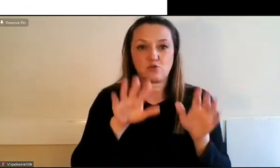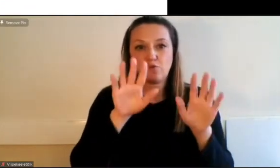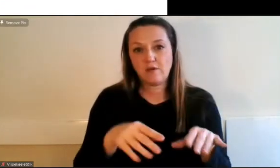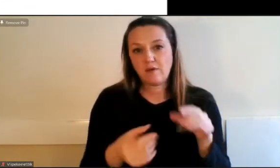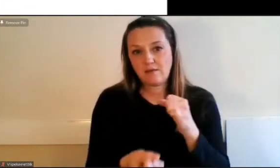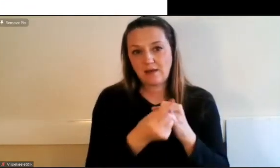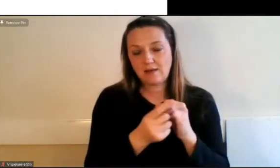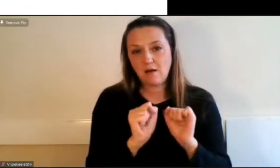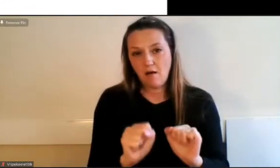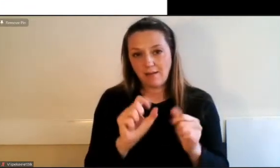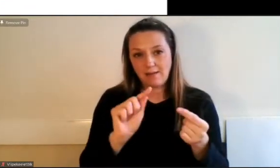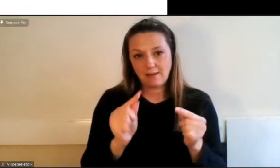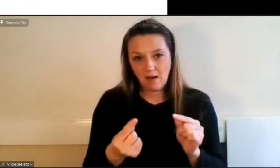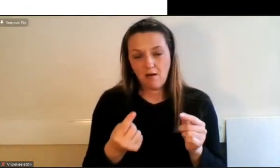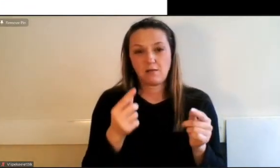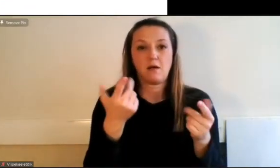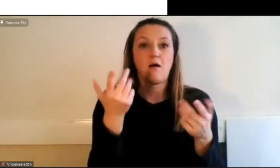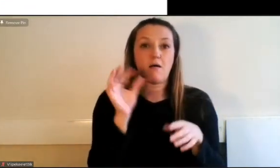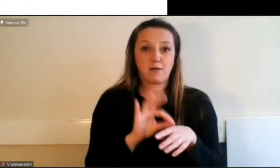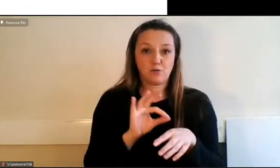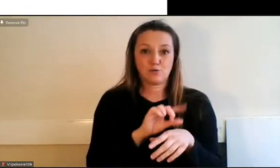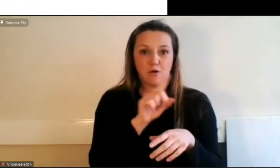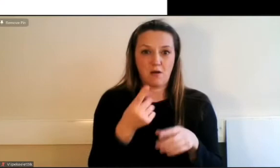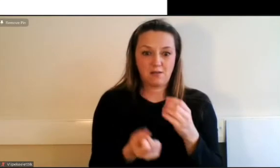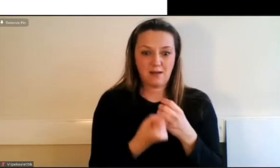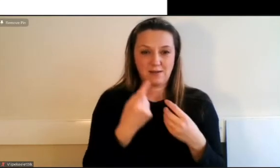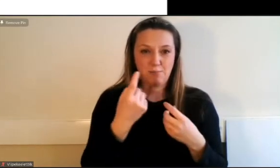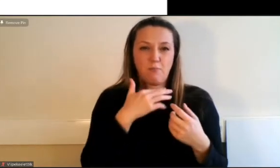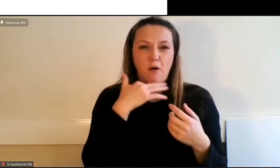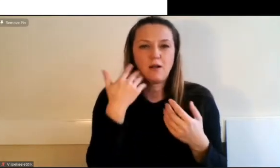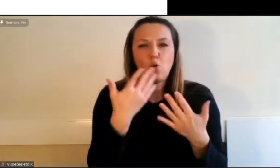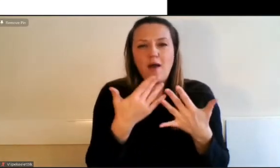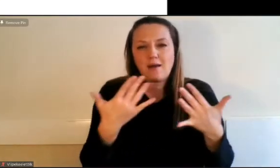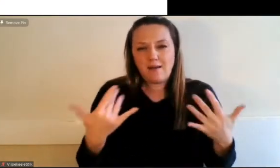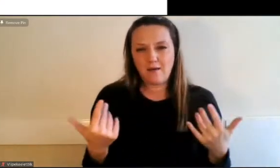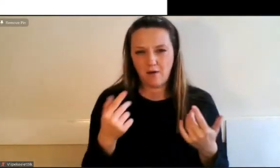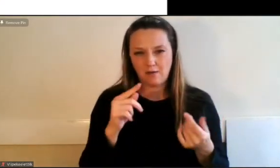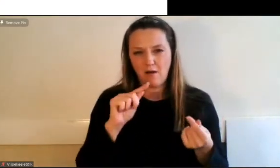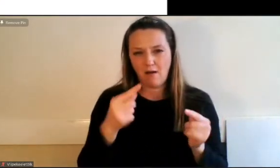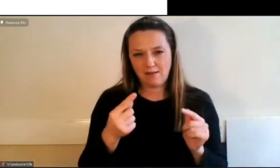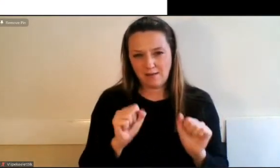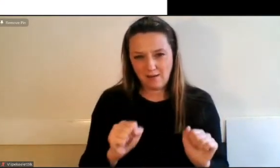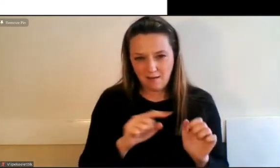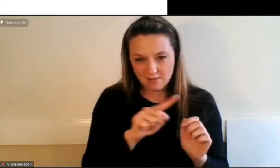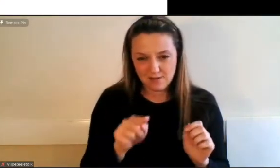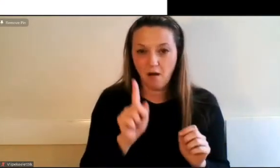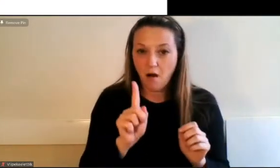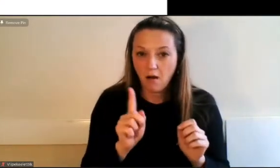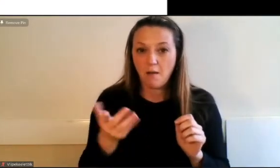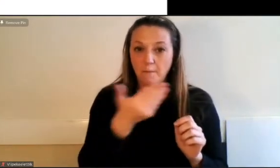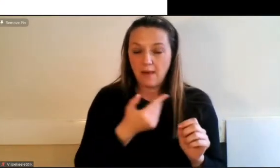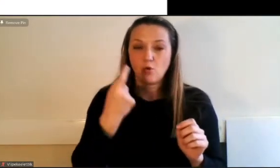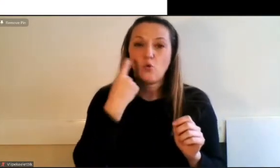rakud esimestena kohale jõuavad. Ehk siis seob haigustekitajad omavahel kokku ja kutsub